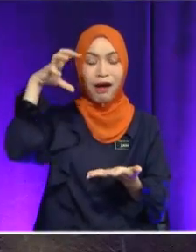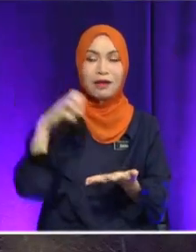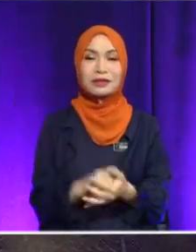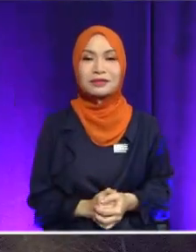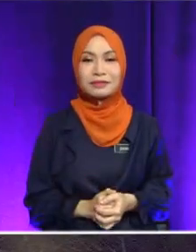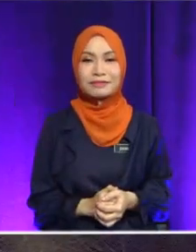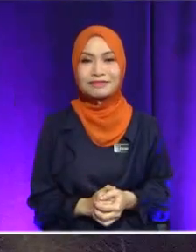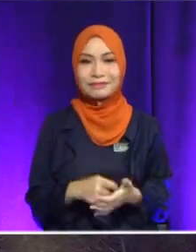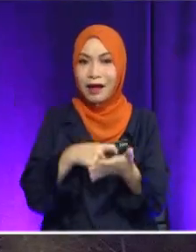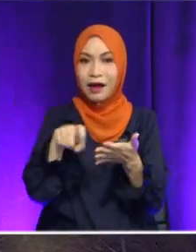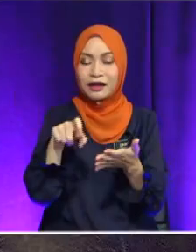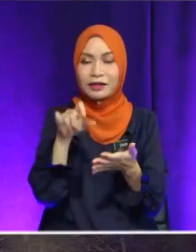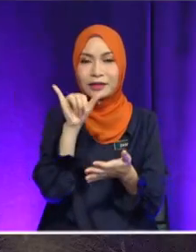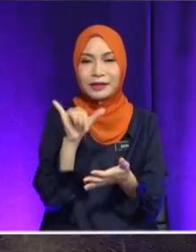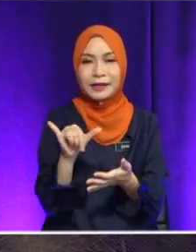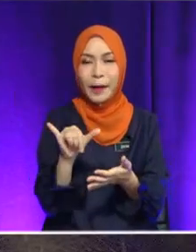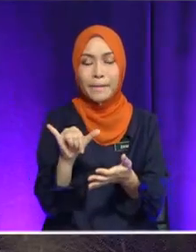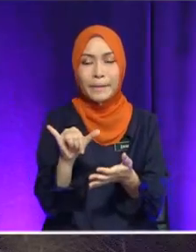dalam sejarah